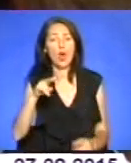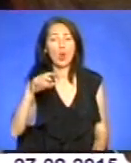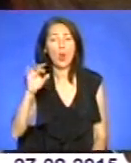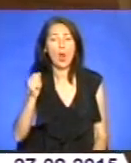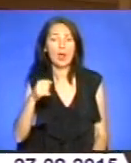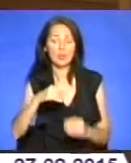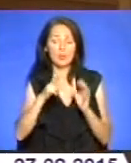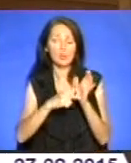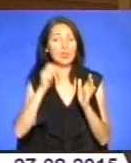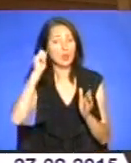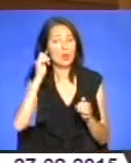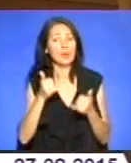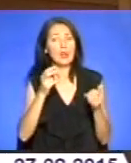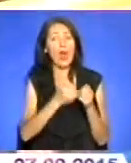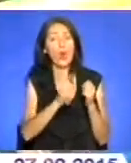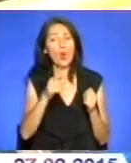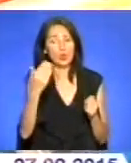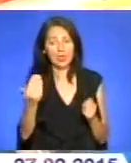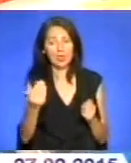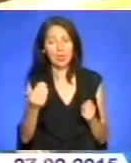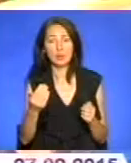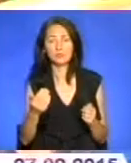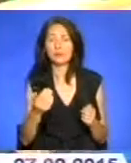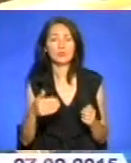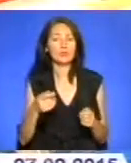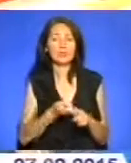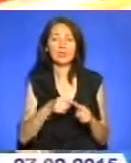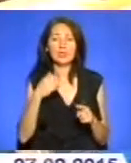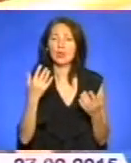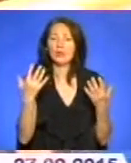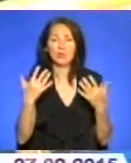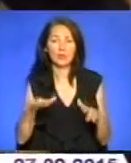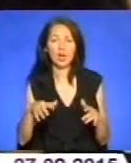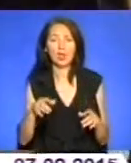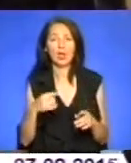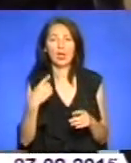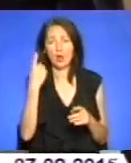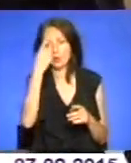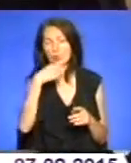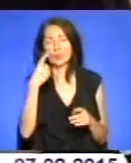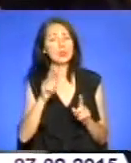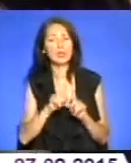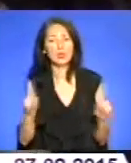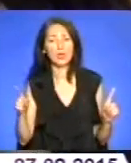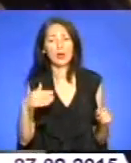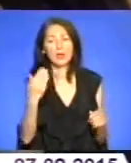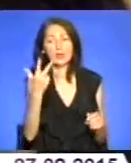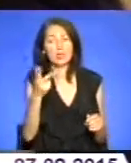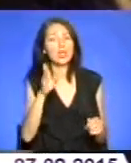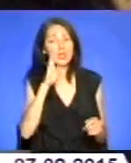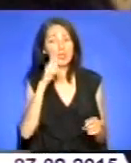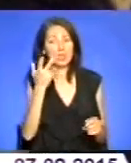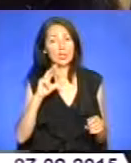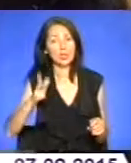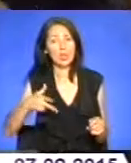як і для всіх інших дівчат і хлопців, ці втрати особисті і особливі. У вас три дівчинки, три доньки. Як справуєте себе з